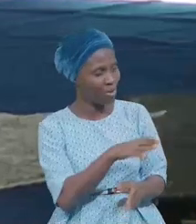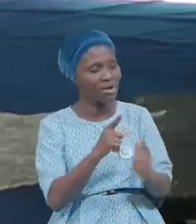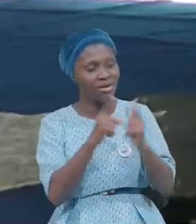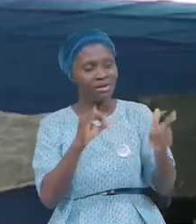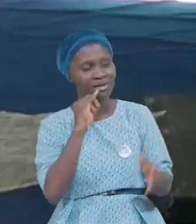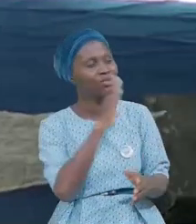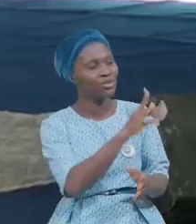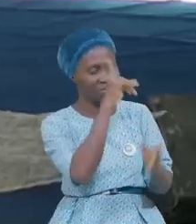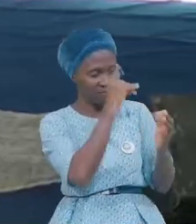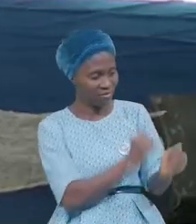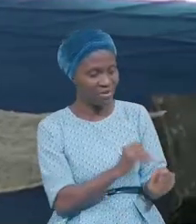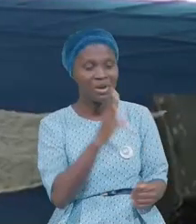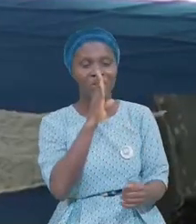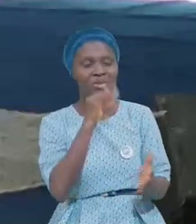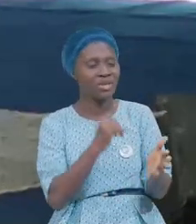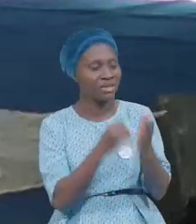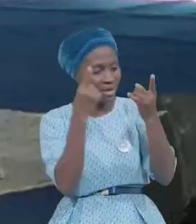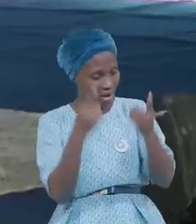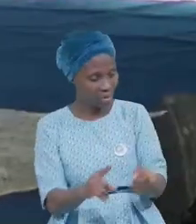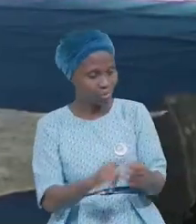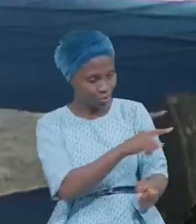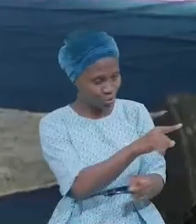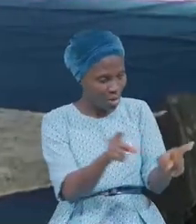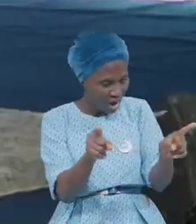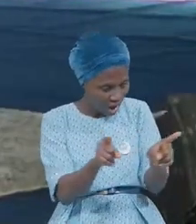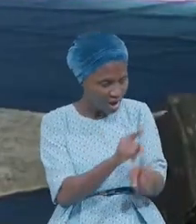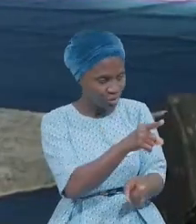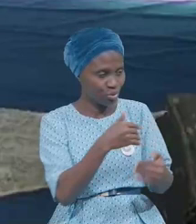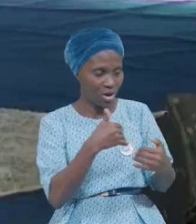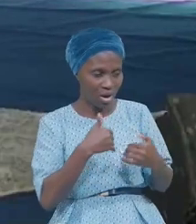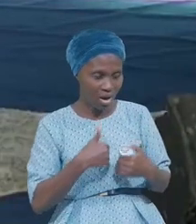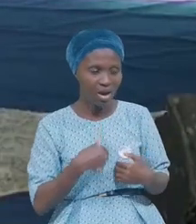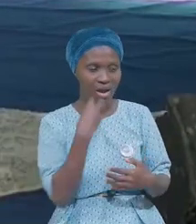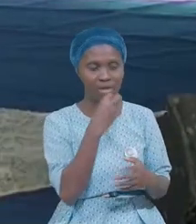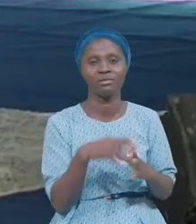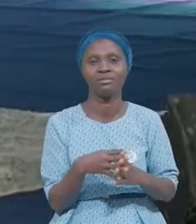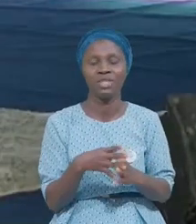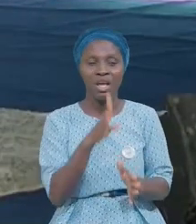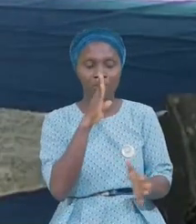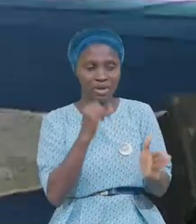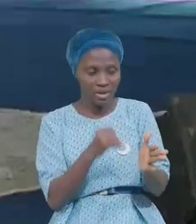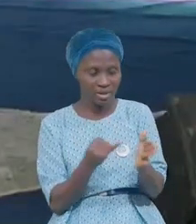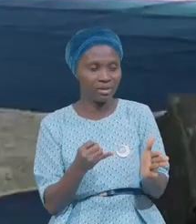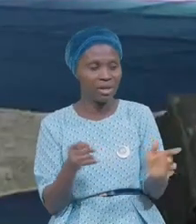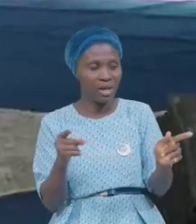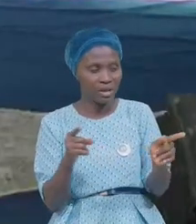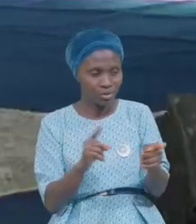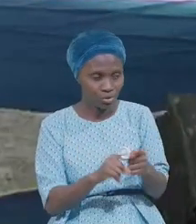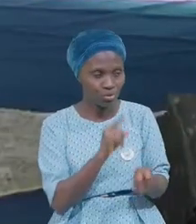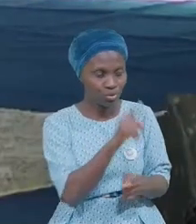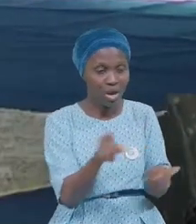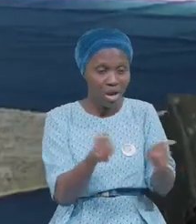te soit fait comme tu veux. Qu'il te soit fait comme tu